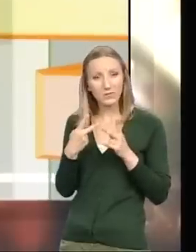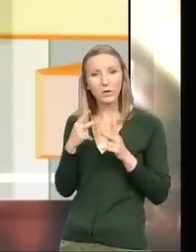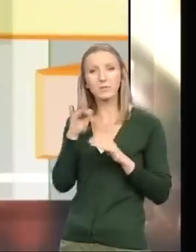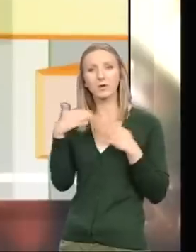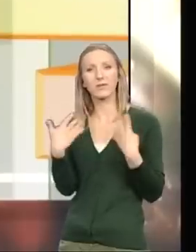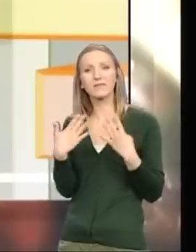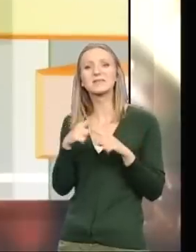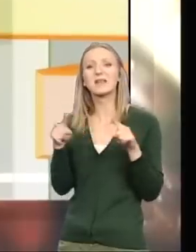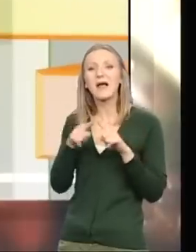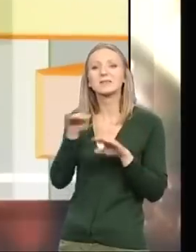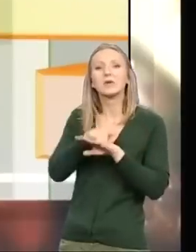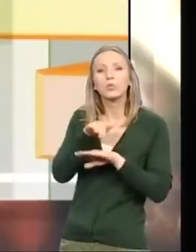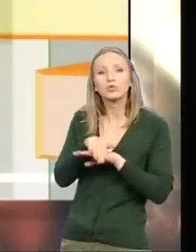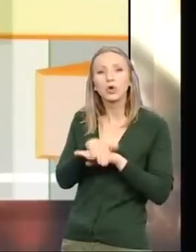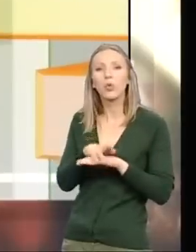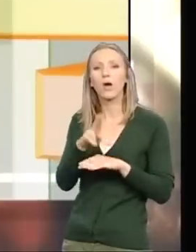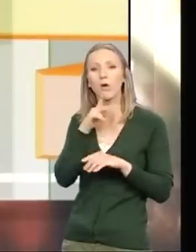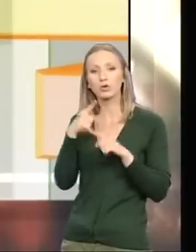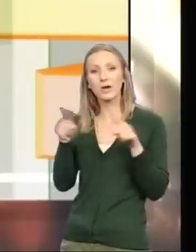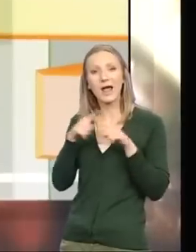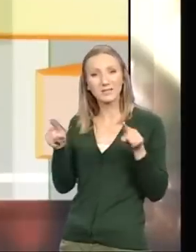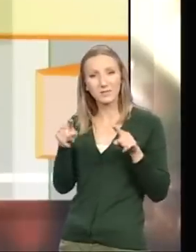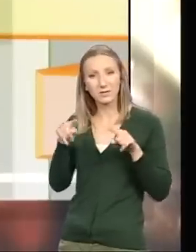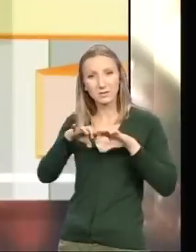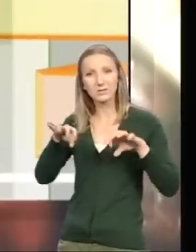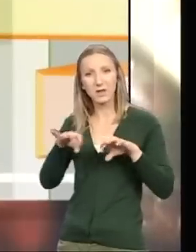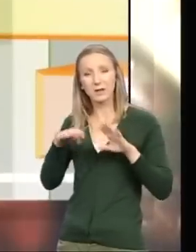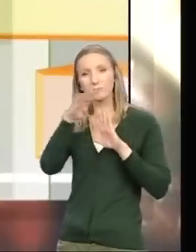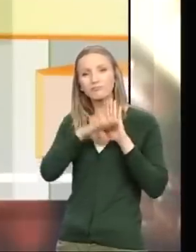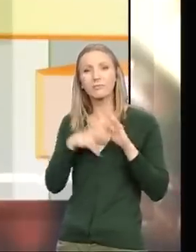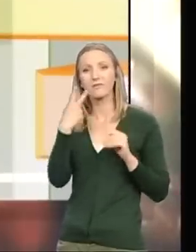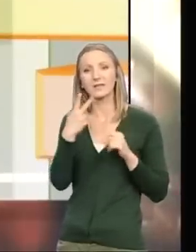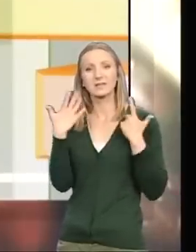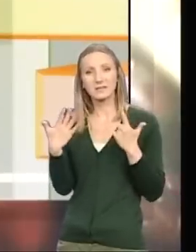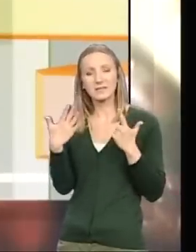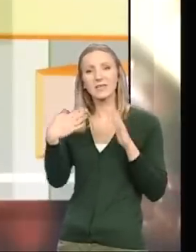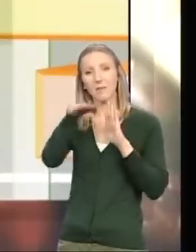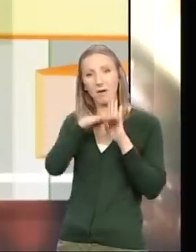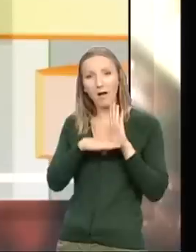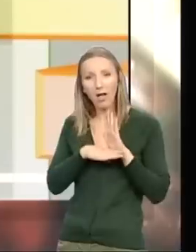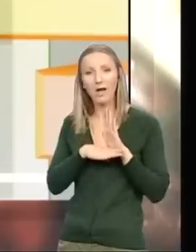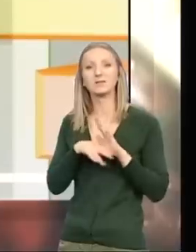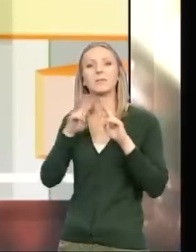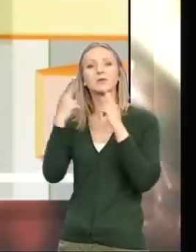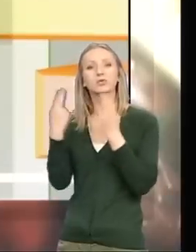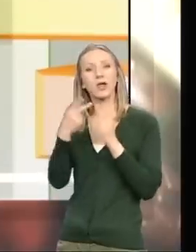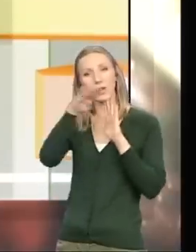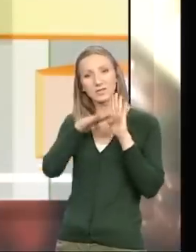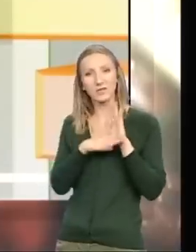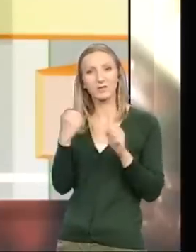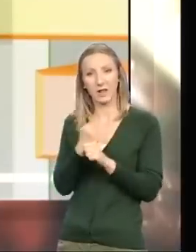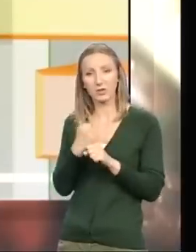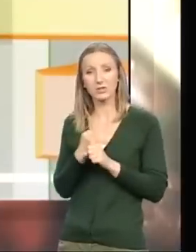raznovrsnih usluga koji su razvrstane u 27 klasa međunarodne klasifikacije delatnosti, za